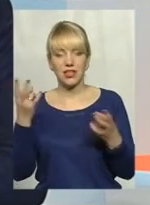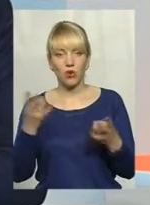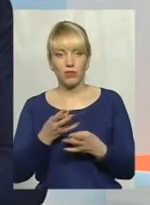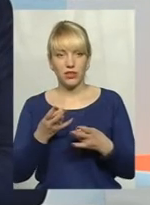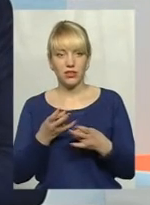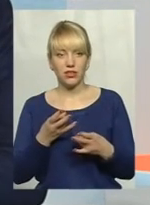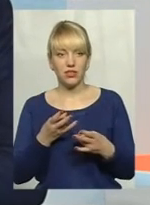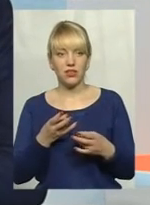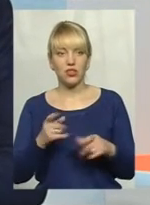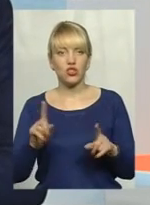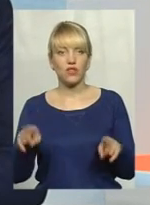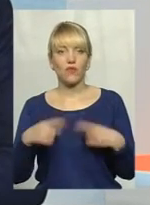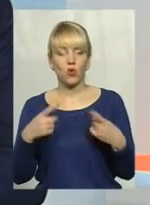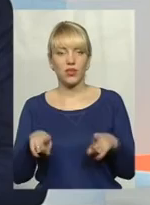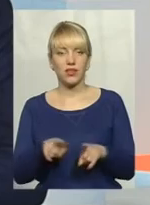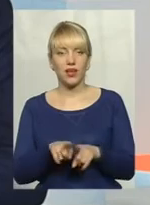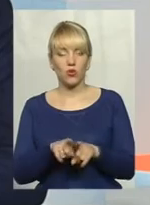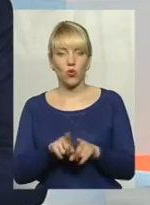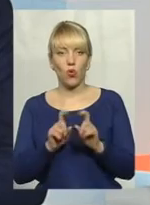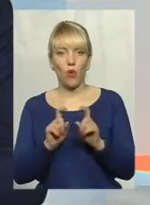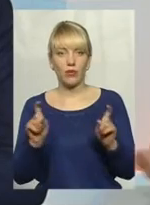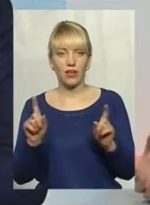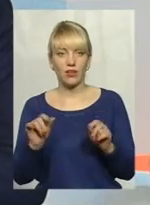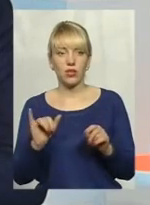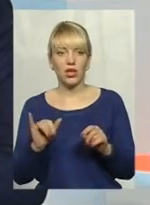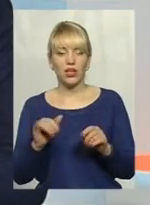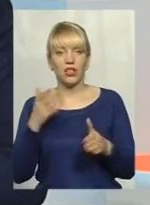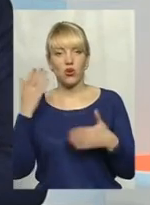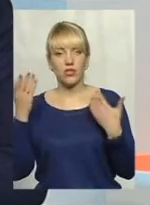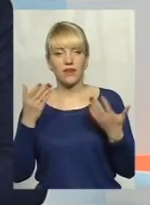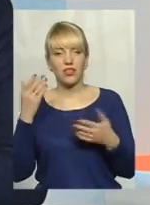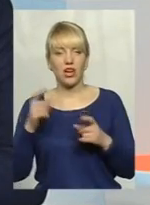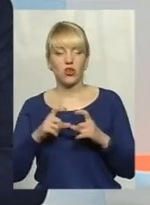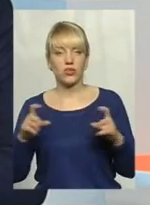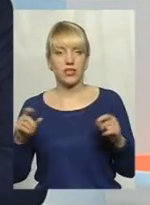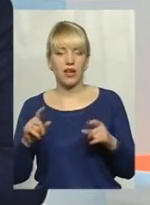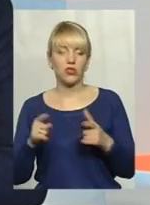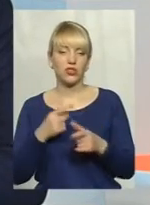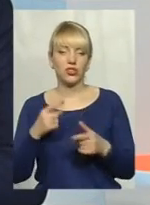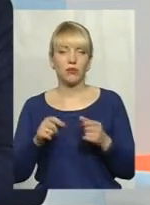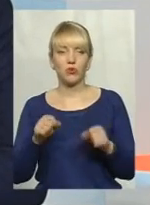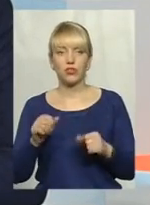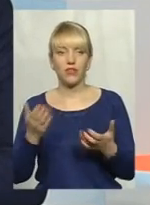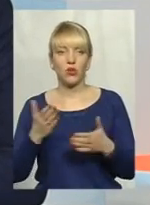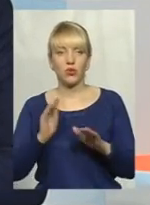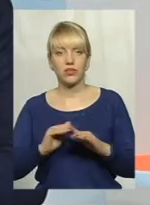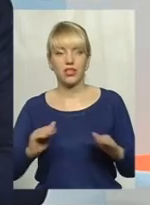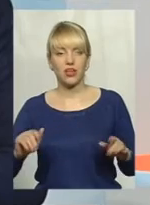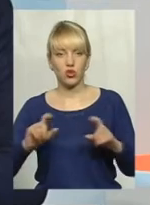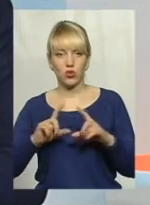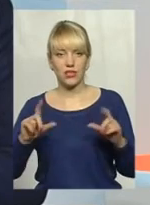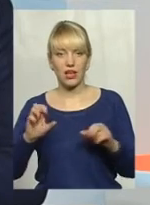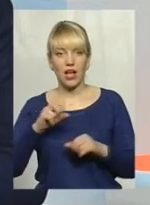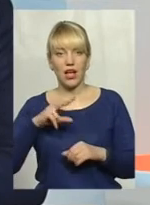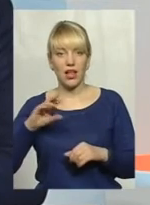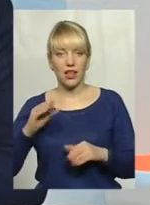необхідність створення такого об'єкту, там розважає закладу чи, можливо, якогось дитячого закладу.